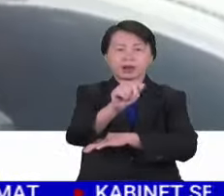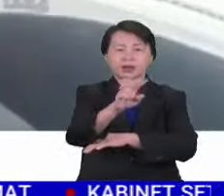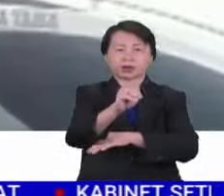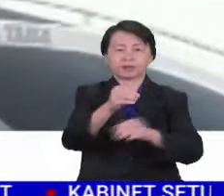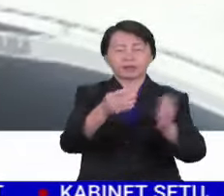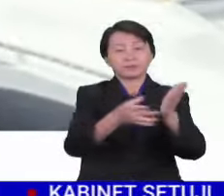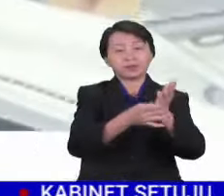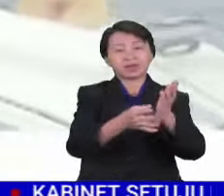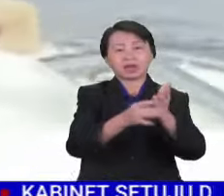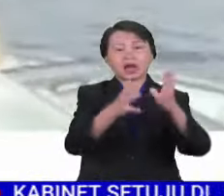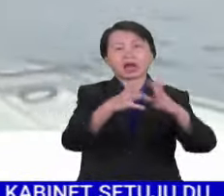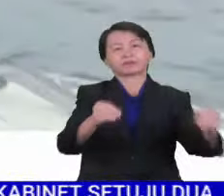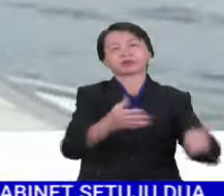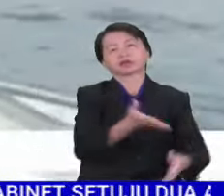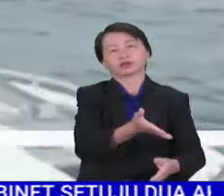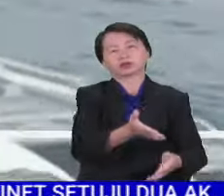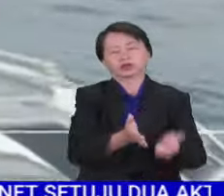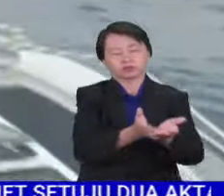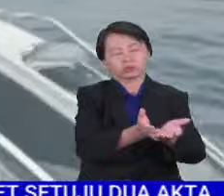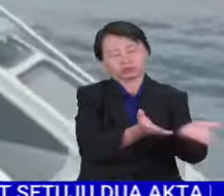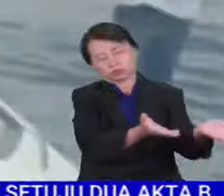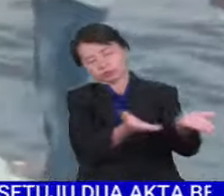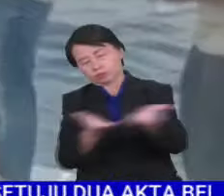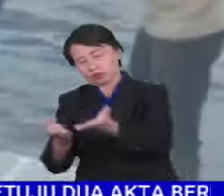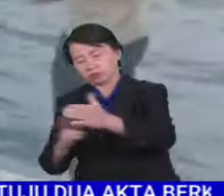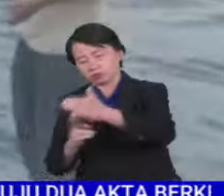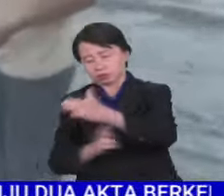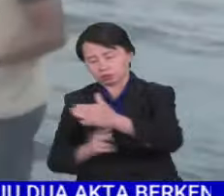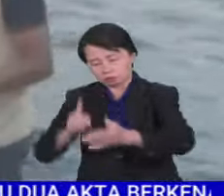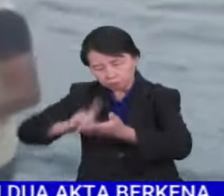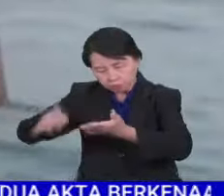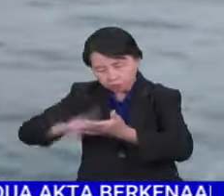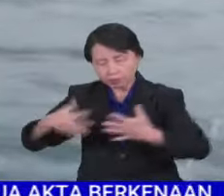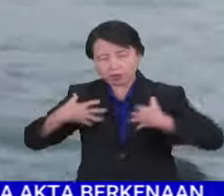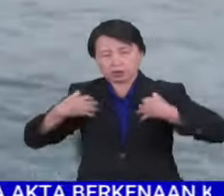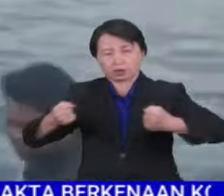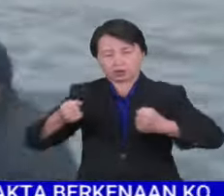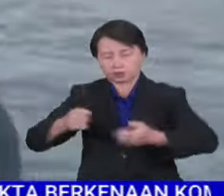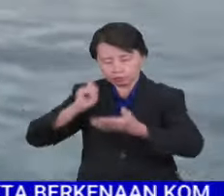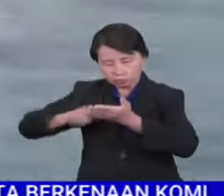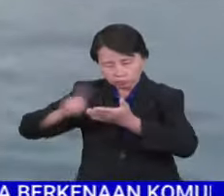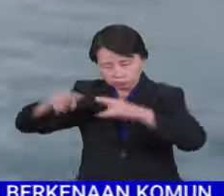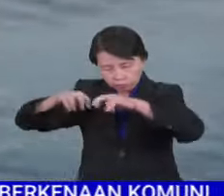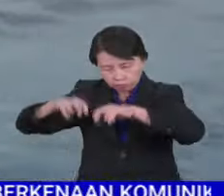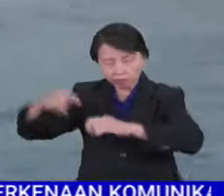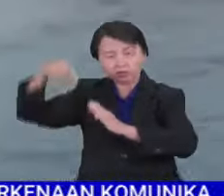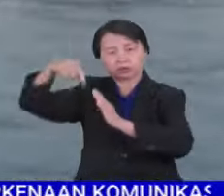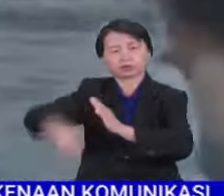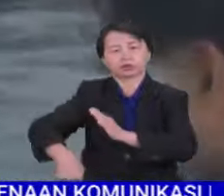Kesemua mangsa beserta bot tersebut dibawa ke JT untuk pemeriksaan kesihatan dan siasatan lanjut.